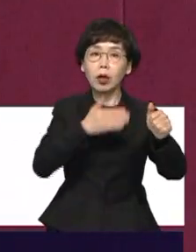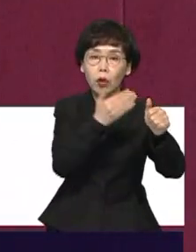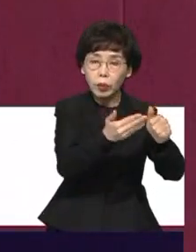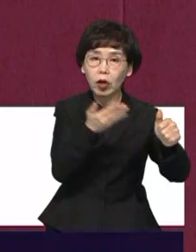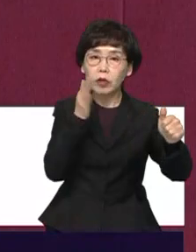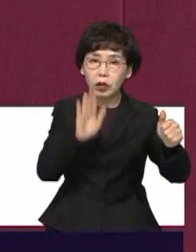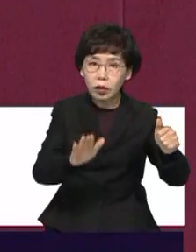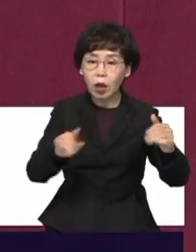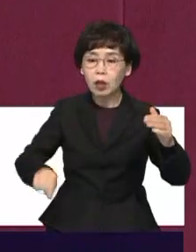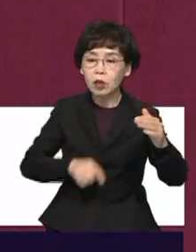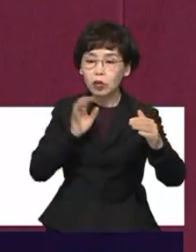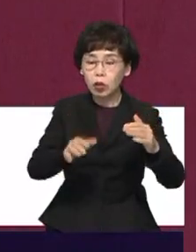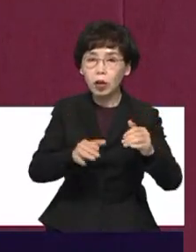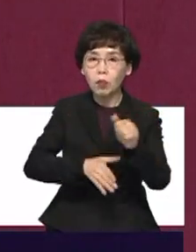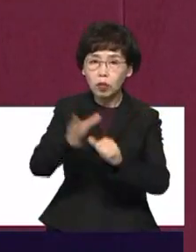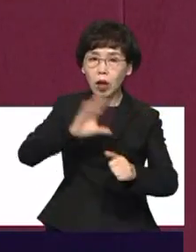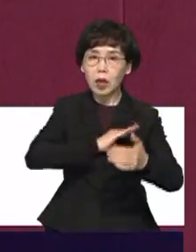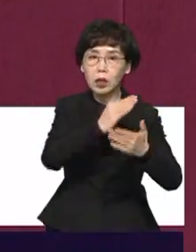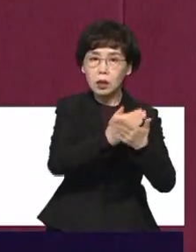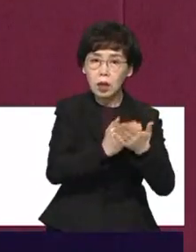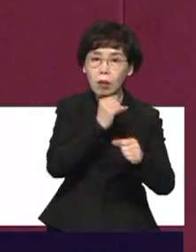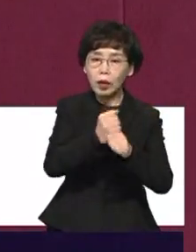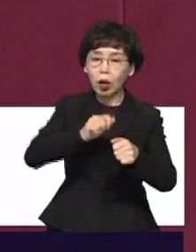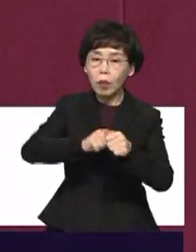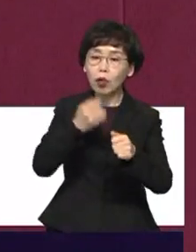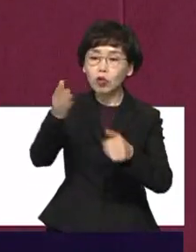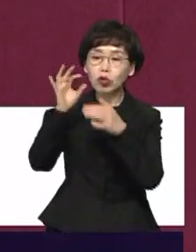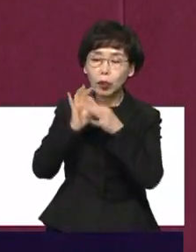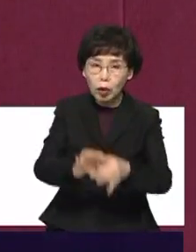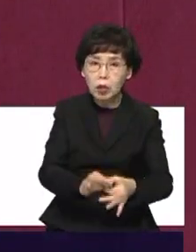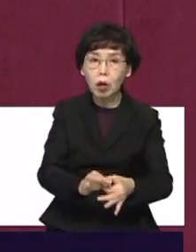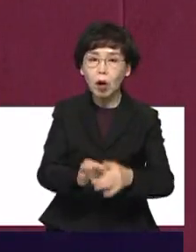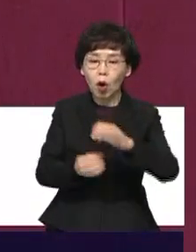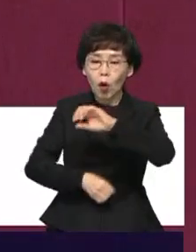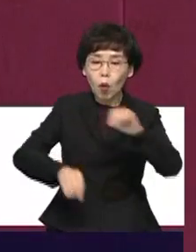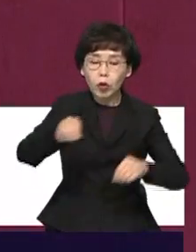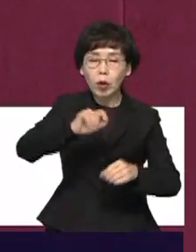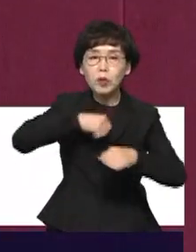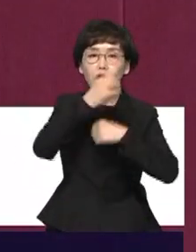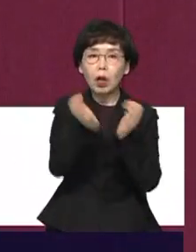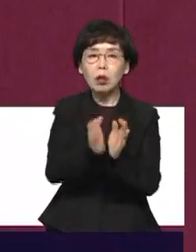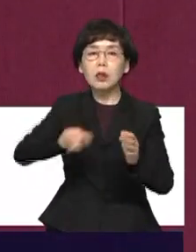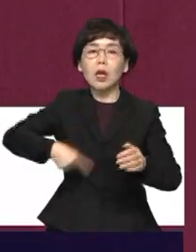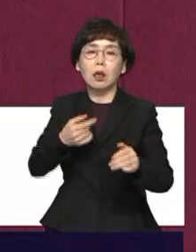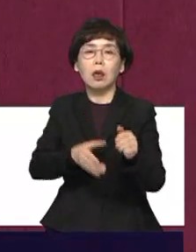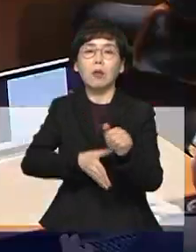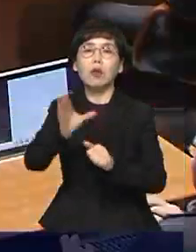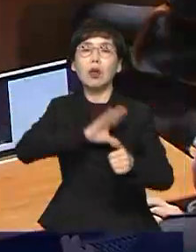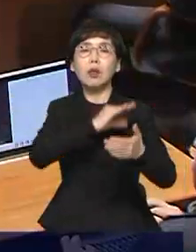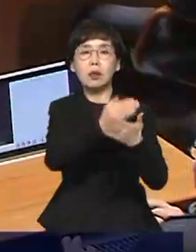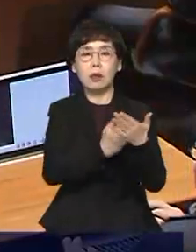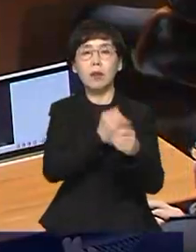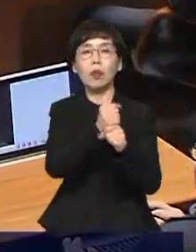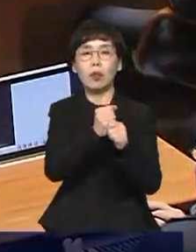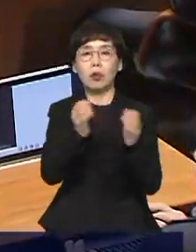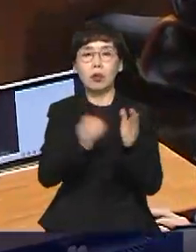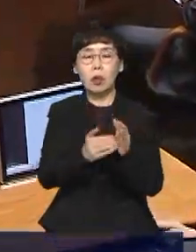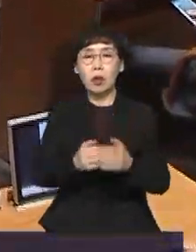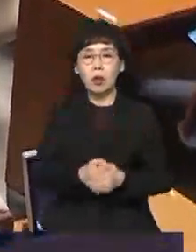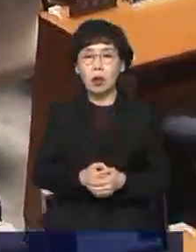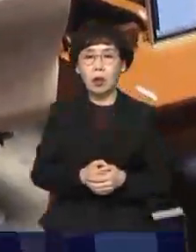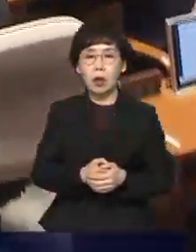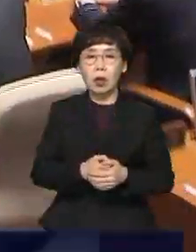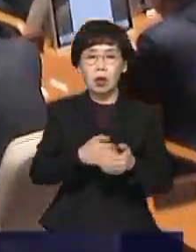중에도 블랙리스트 만들었다고 처벌하는 중에도 민주당은 자신들이 블랙리스트를 만들고 있었어요.